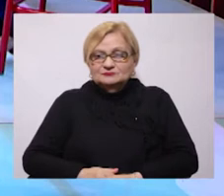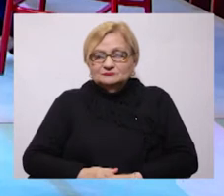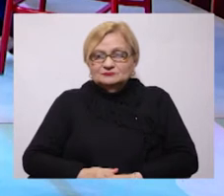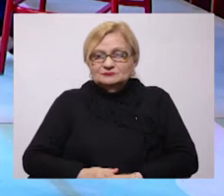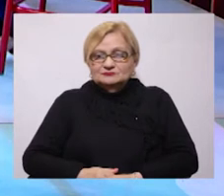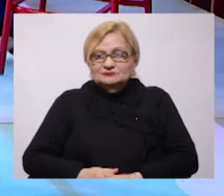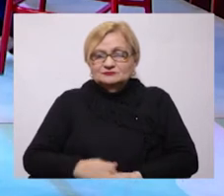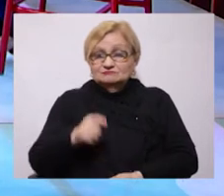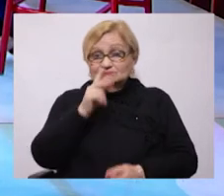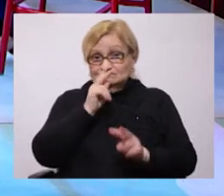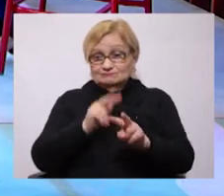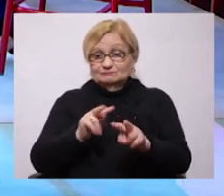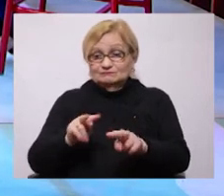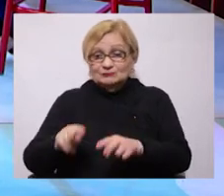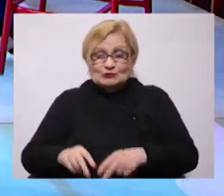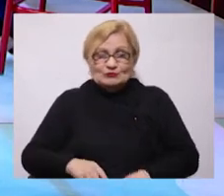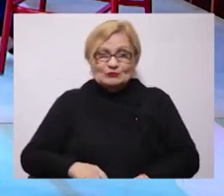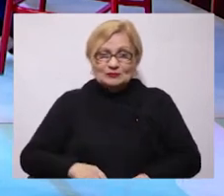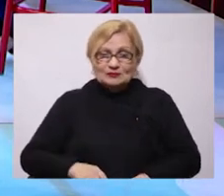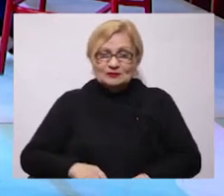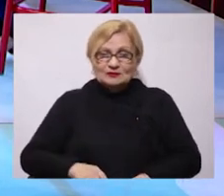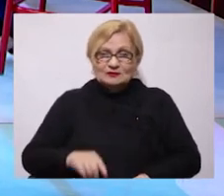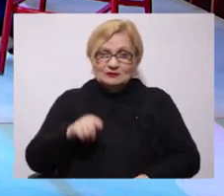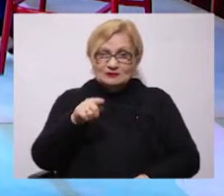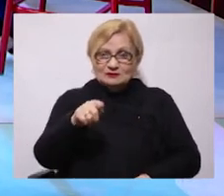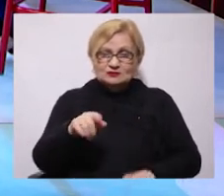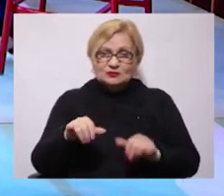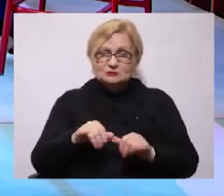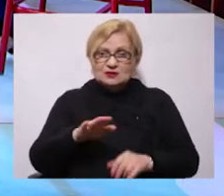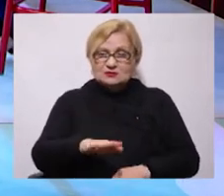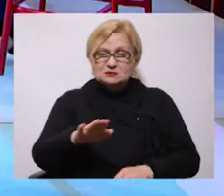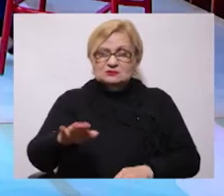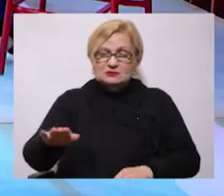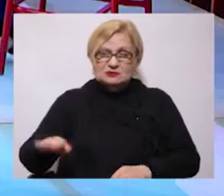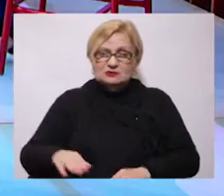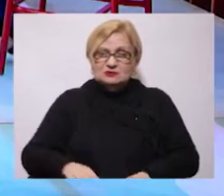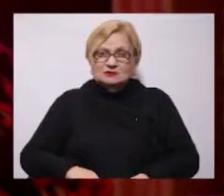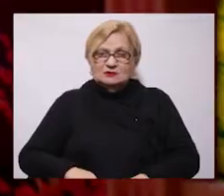თქვენ დააკვირდებით ამ ფოტოებს, რომლებიც თქვენს მერხზე მოხვდება.